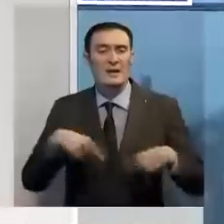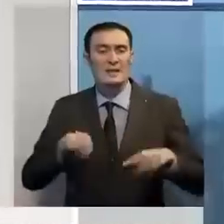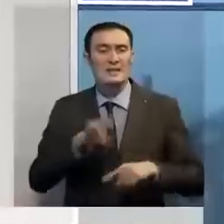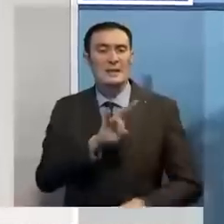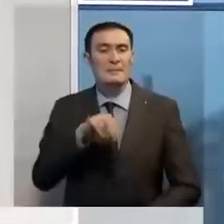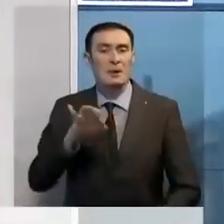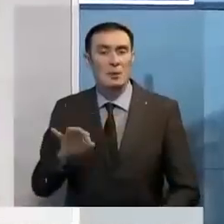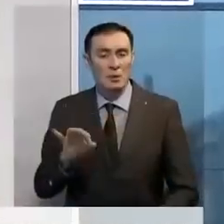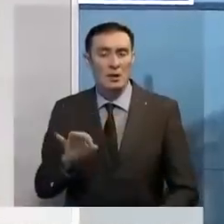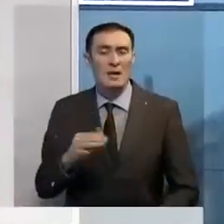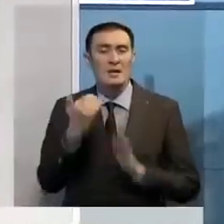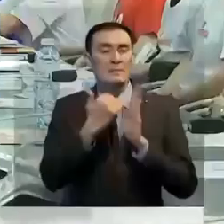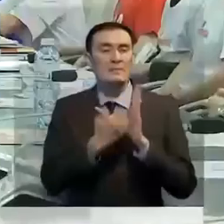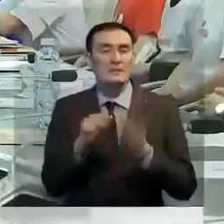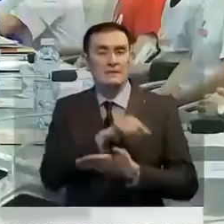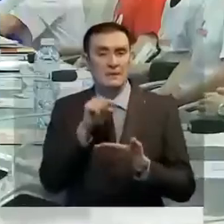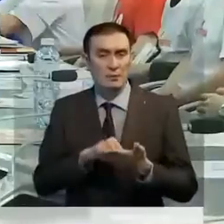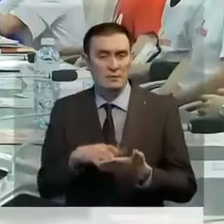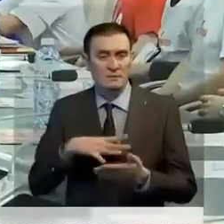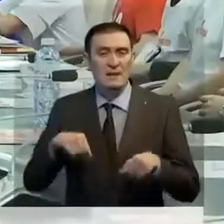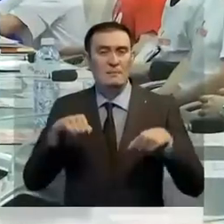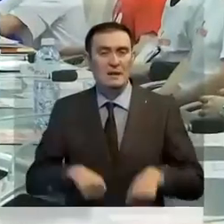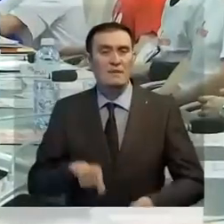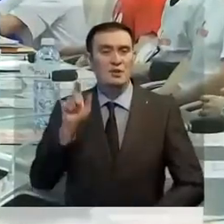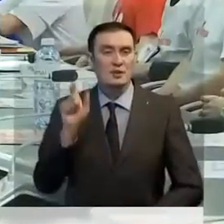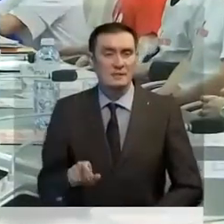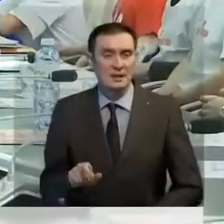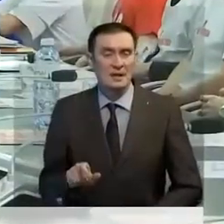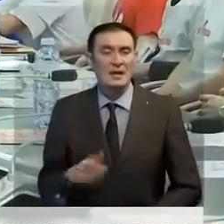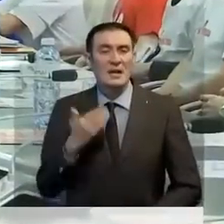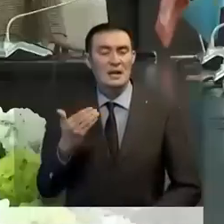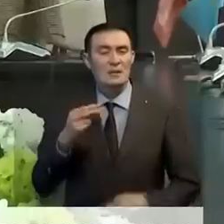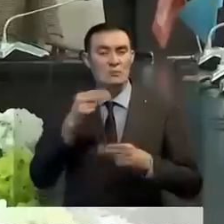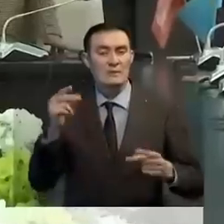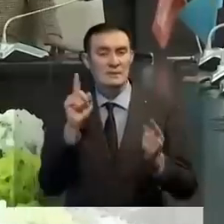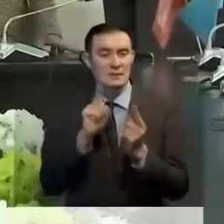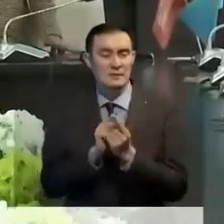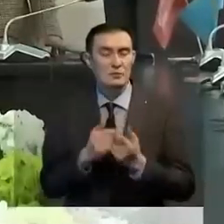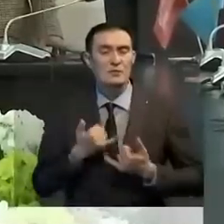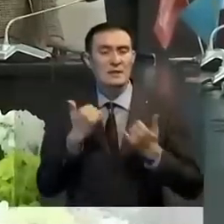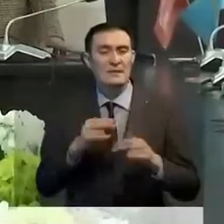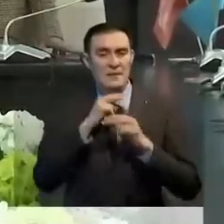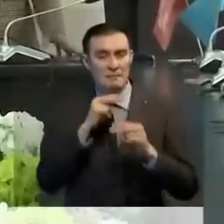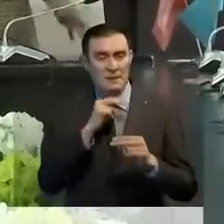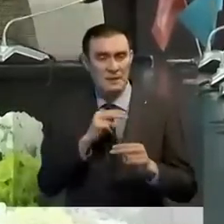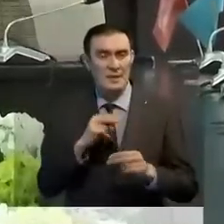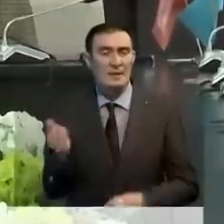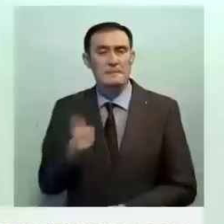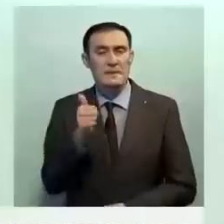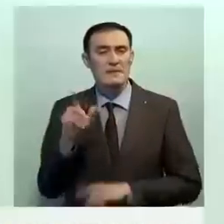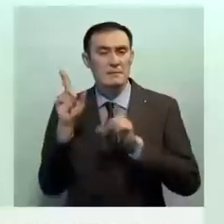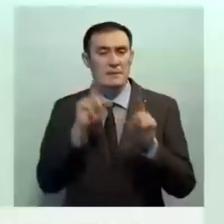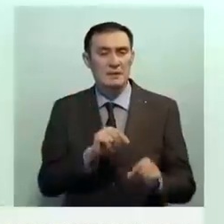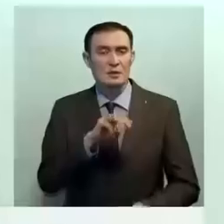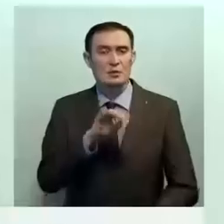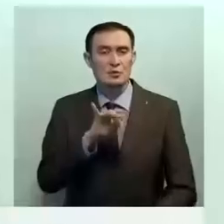неправительственных организаций. На повестке один из главных вопросов – права человека. Ему навстречу уделили особое значение. Отмечу, это первая